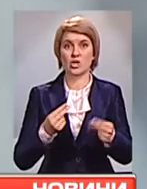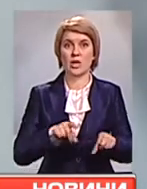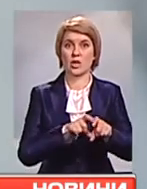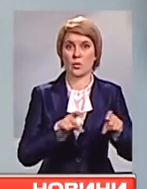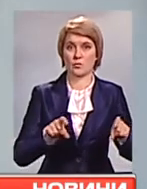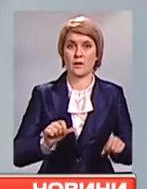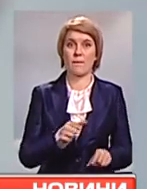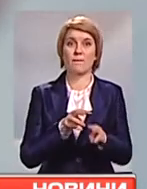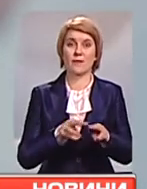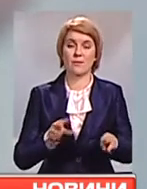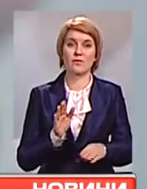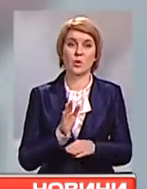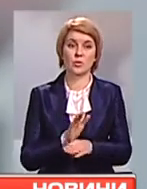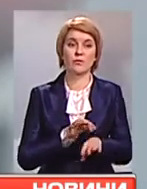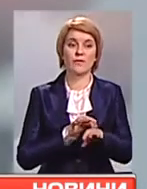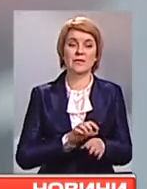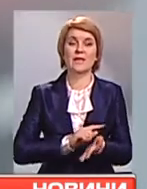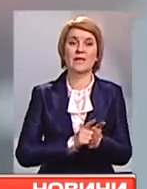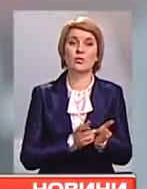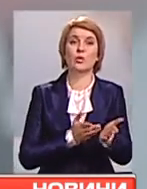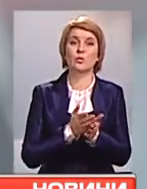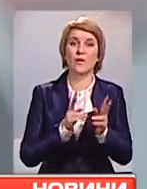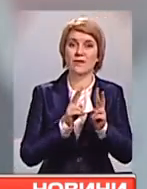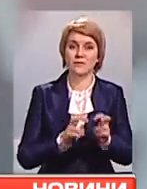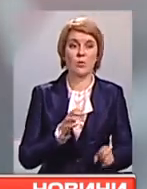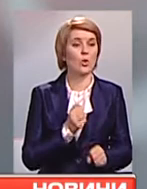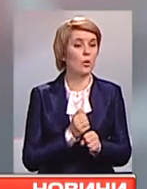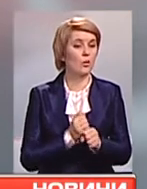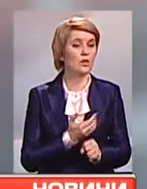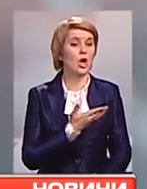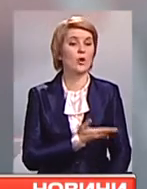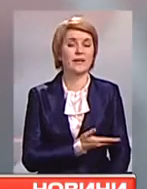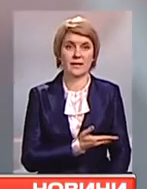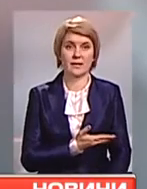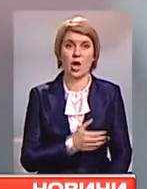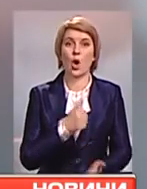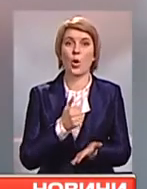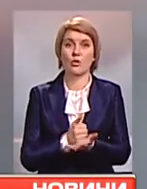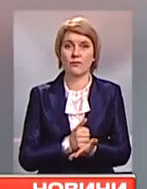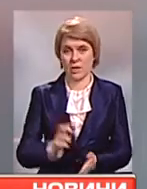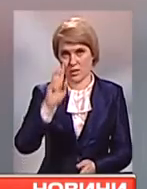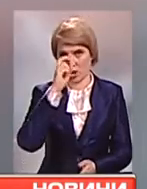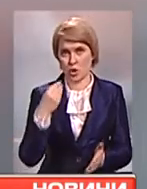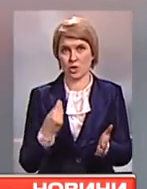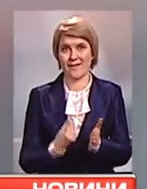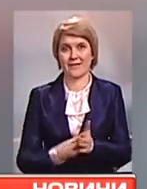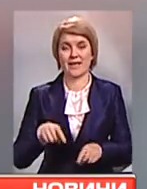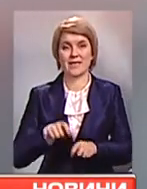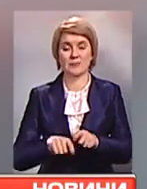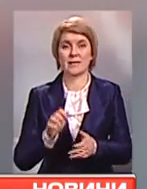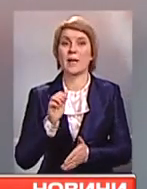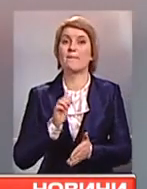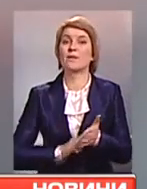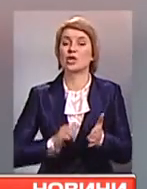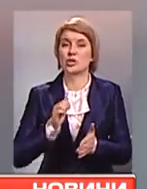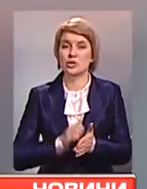доручив провести термінове службове розслідування і щодо роботи Миколи Гордієнка, голови Держфінінспекції. Причина, за словами